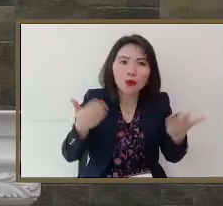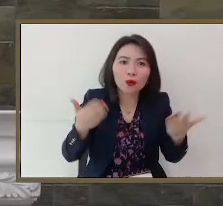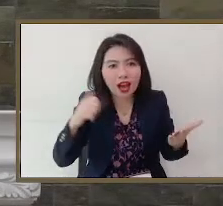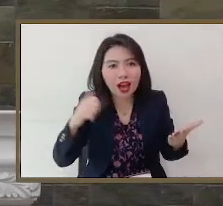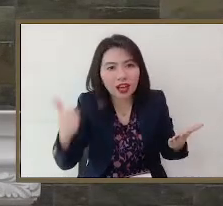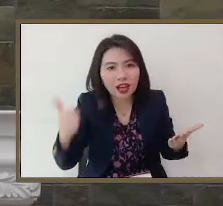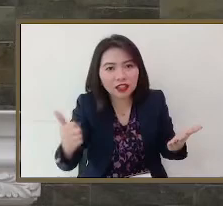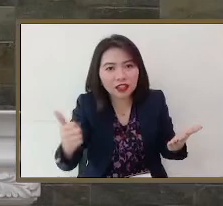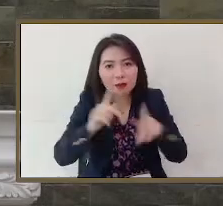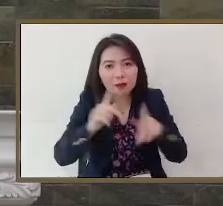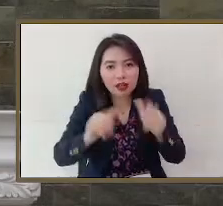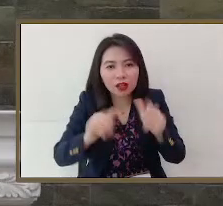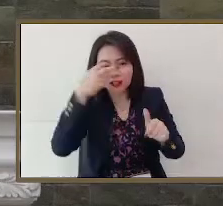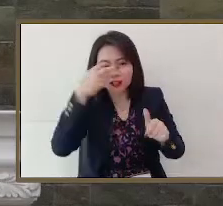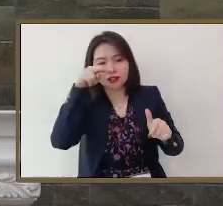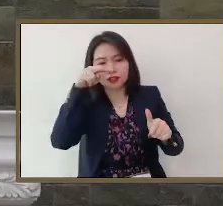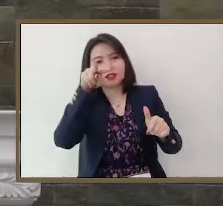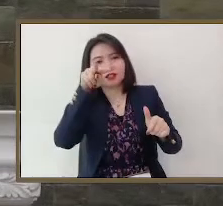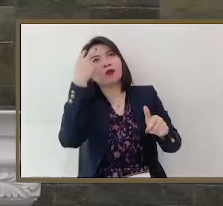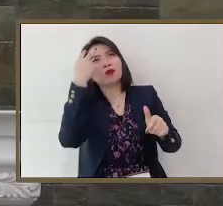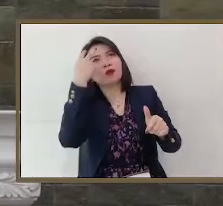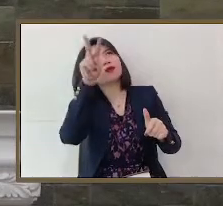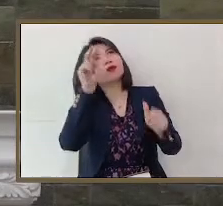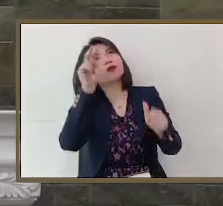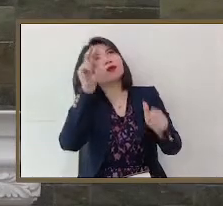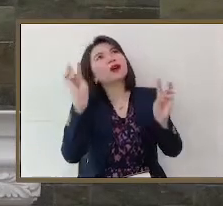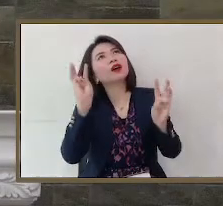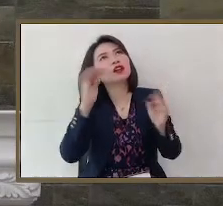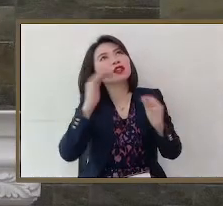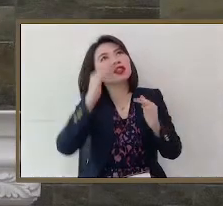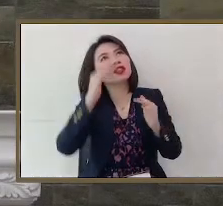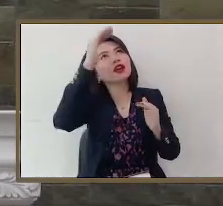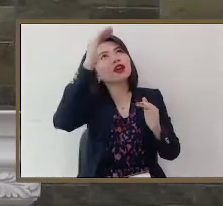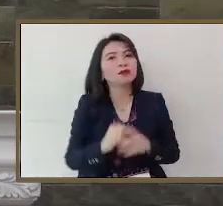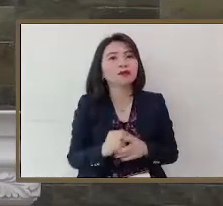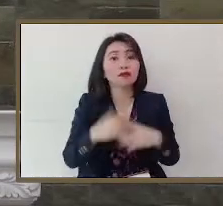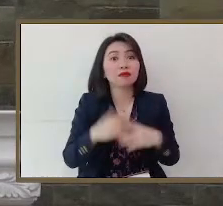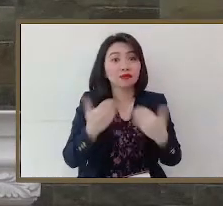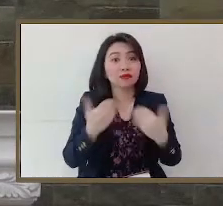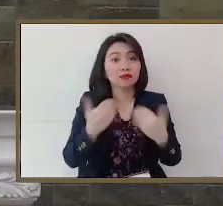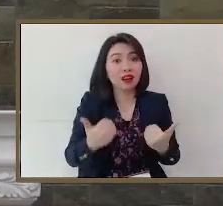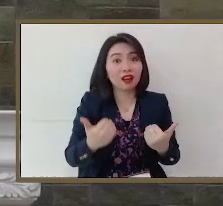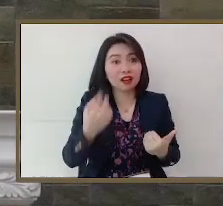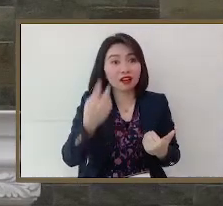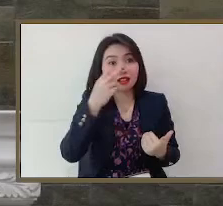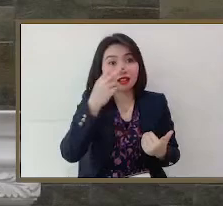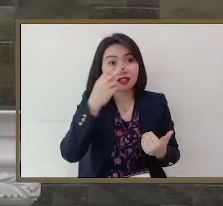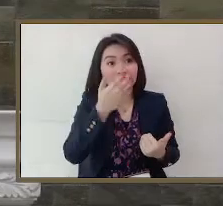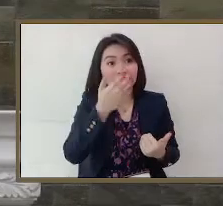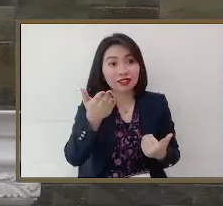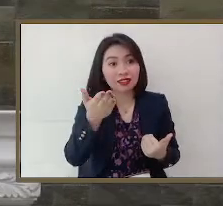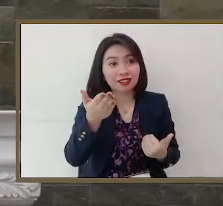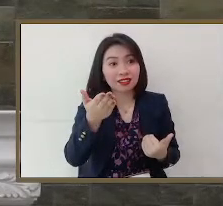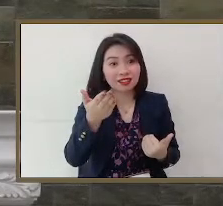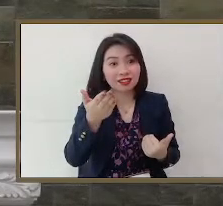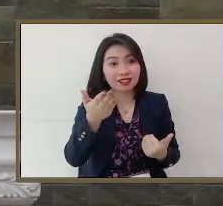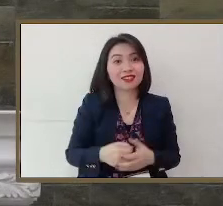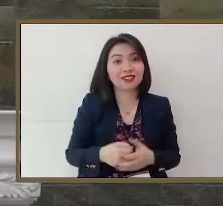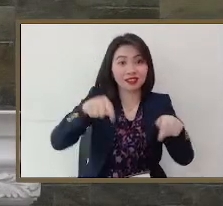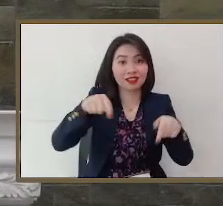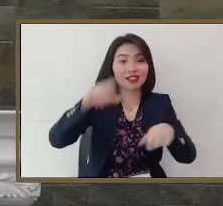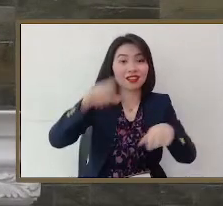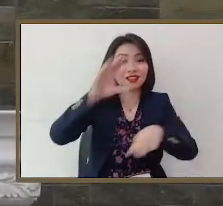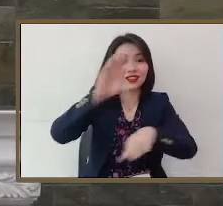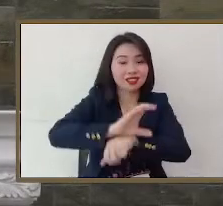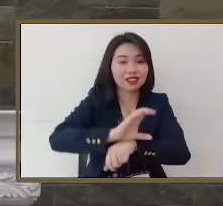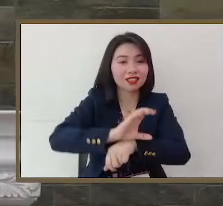them. See, alam naman po natin mga kapatid, ang mga issue ngayon, maging sa loob ng simbahan, alam nyo, hindi lamang po